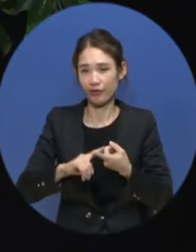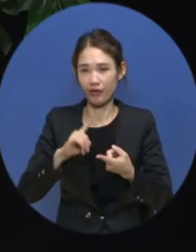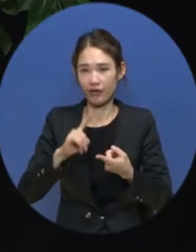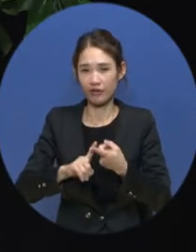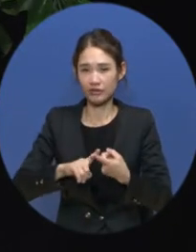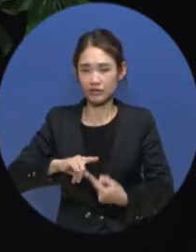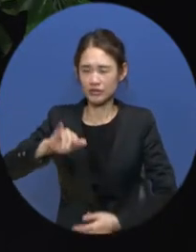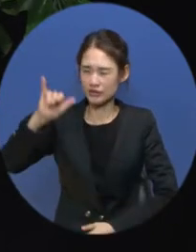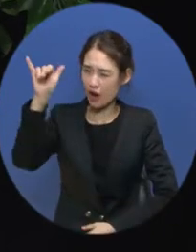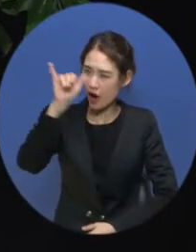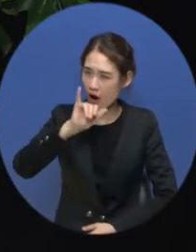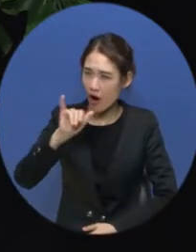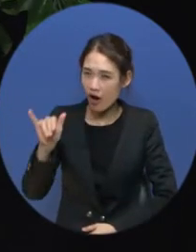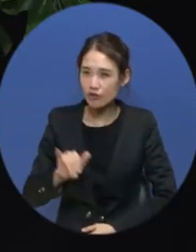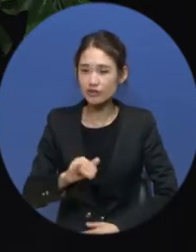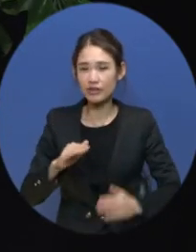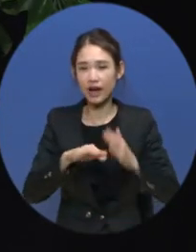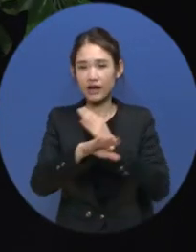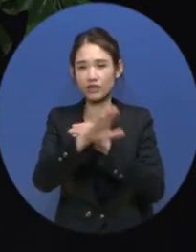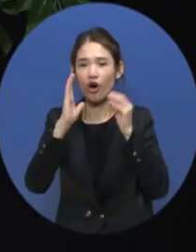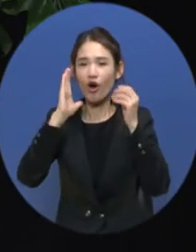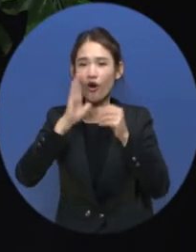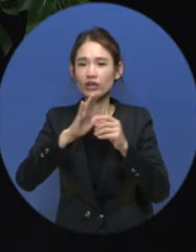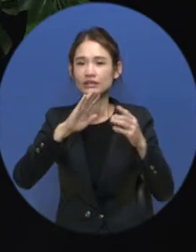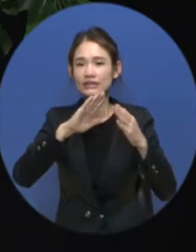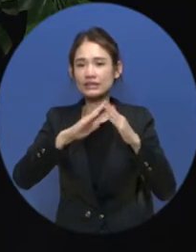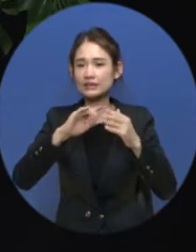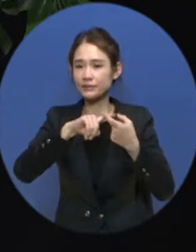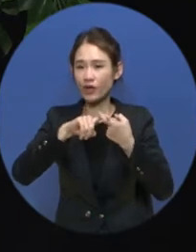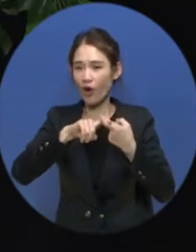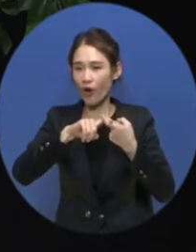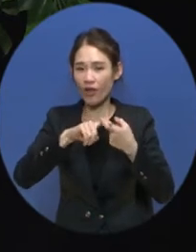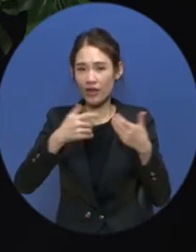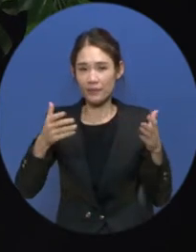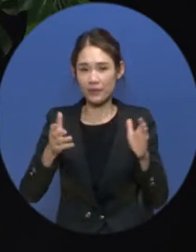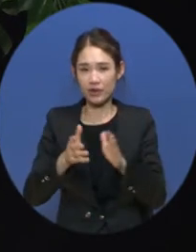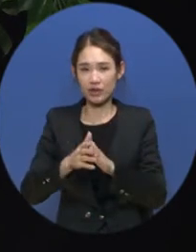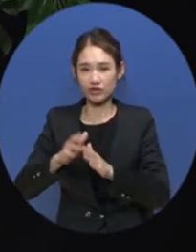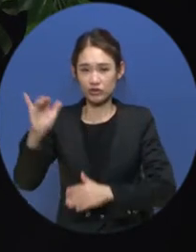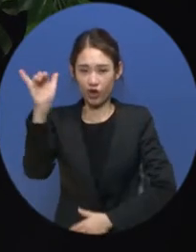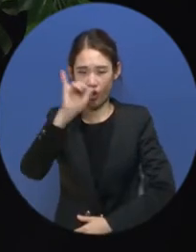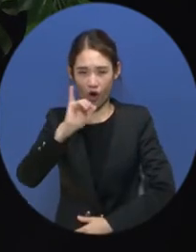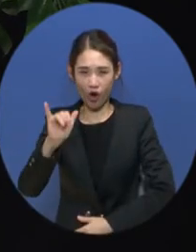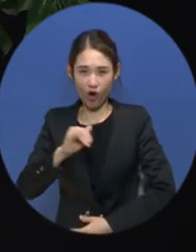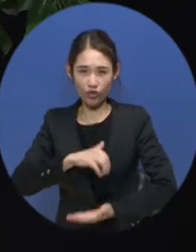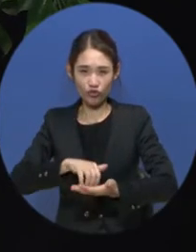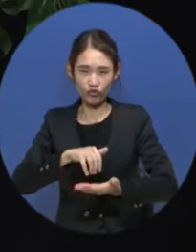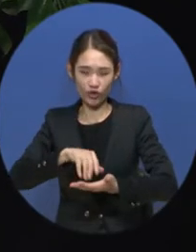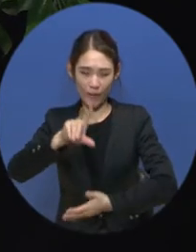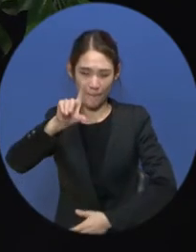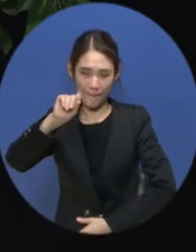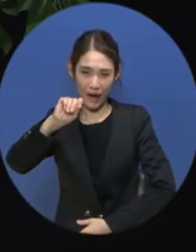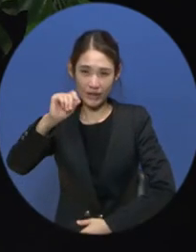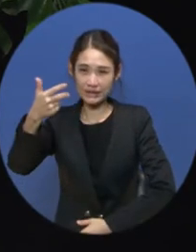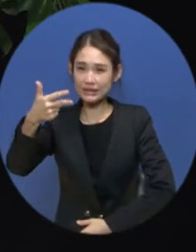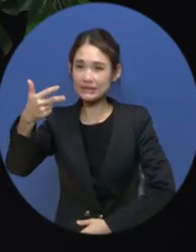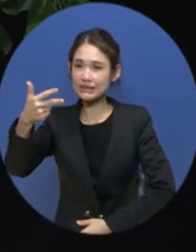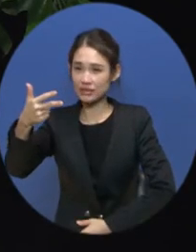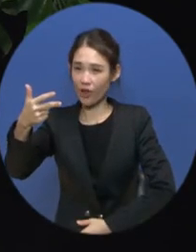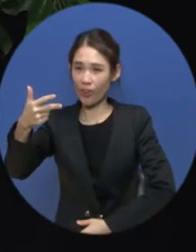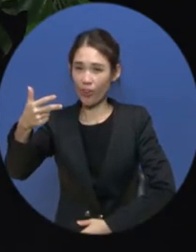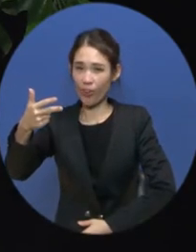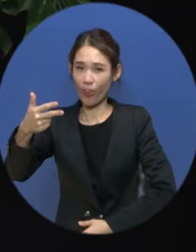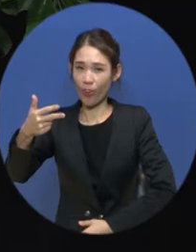전국 가정어린이집 연합회잖아요. 네. 그러니까 전국에 우리가 지금 아까 17,000여 개의